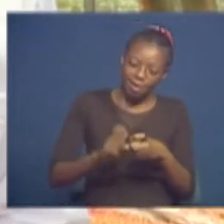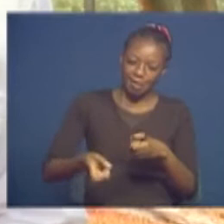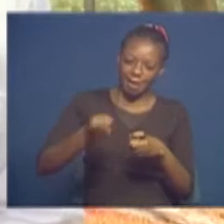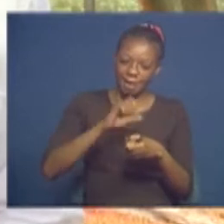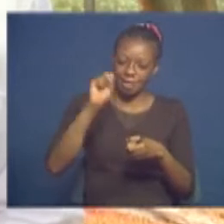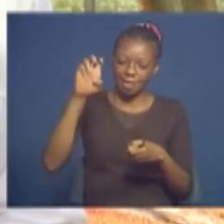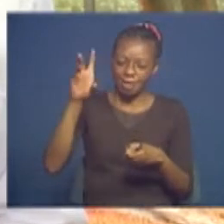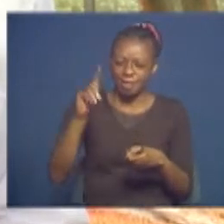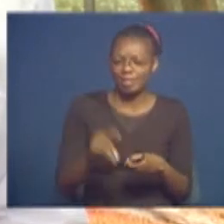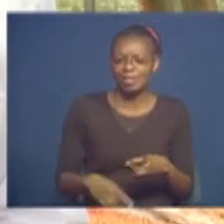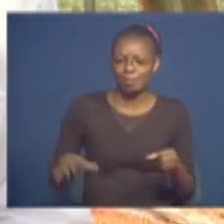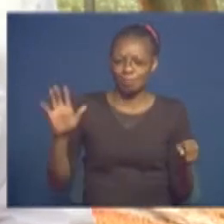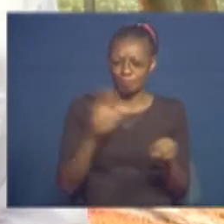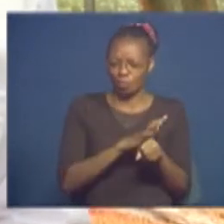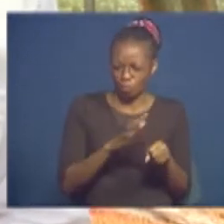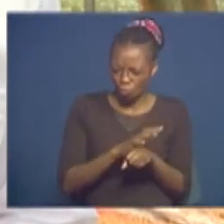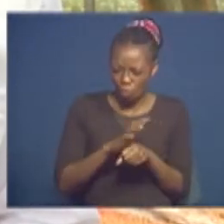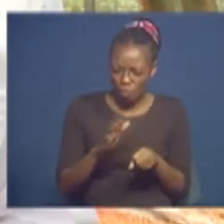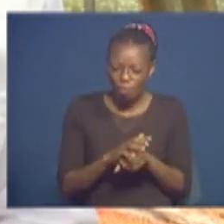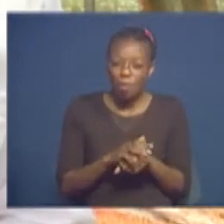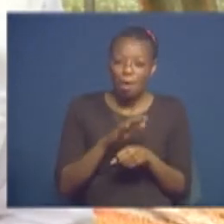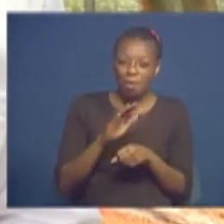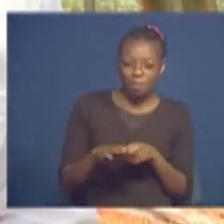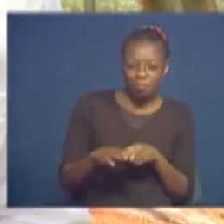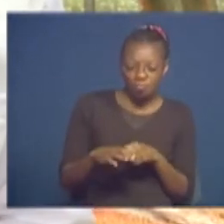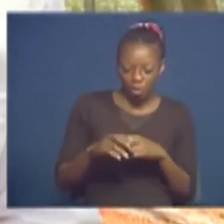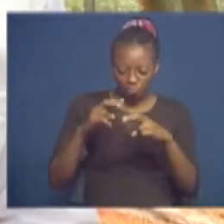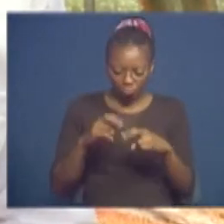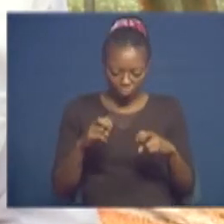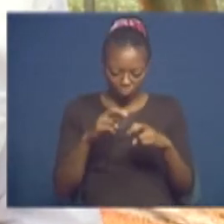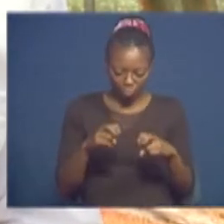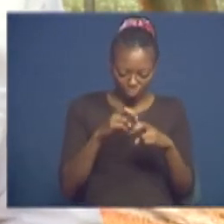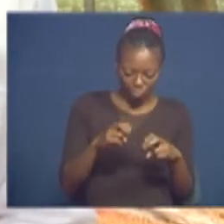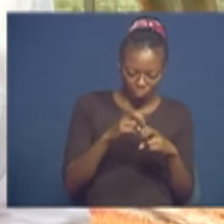teknolojia inafaa, alafu tupatie wakulima.